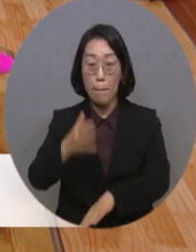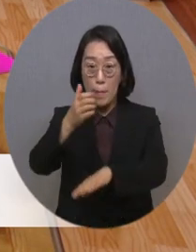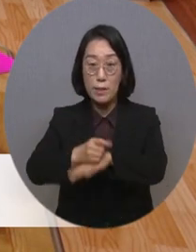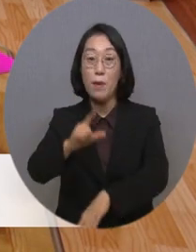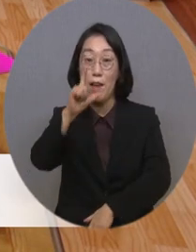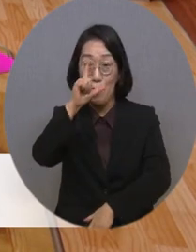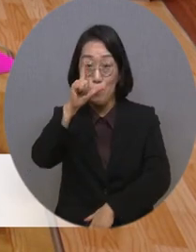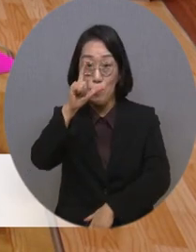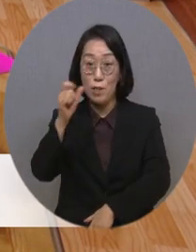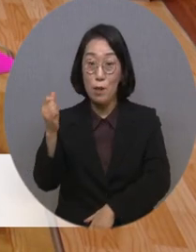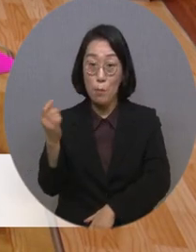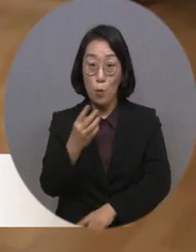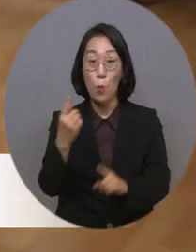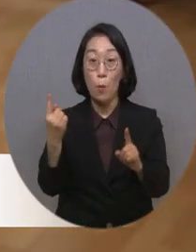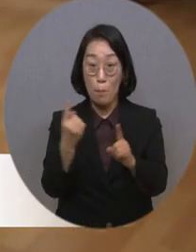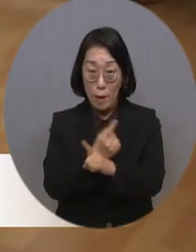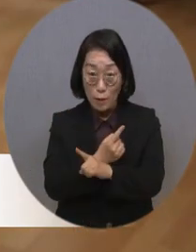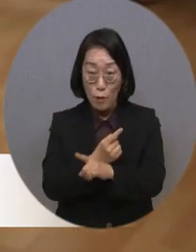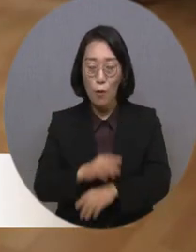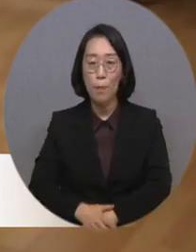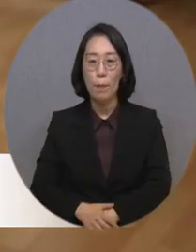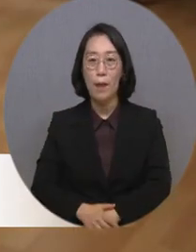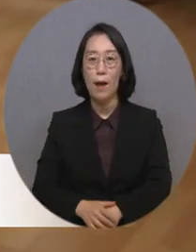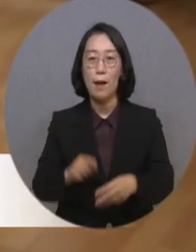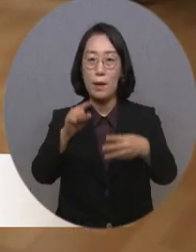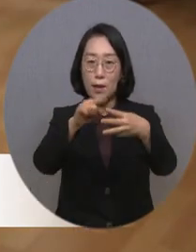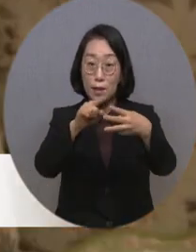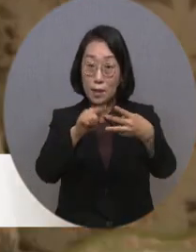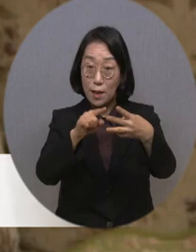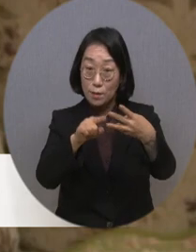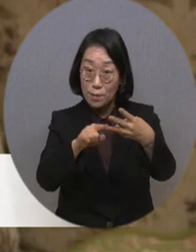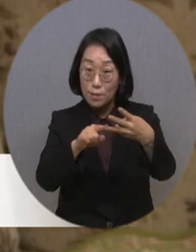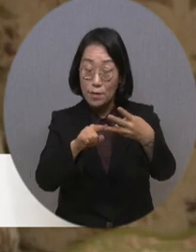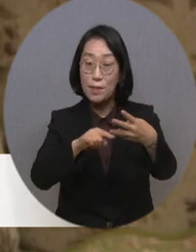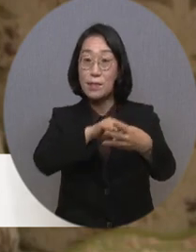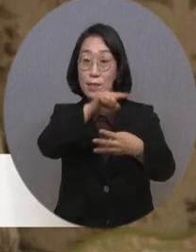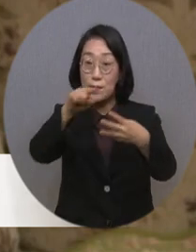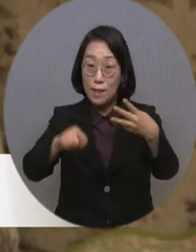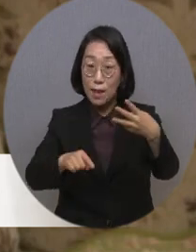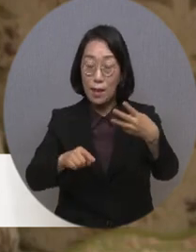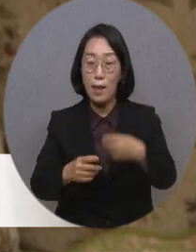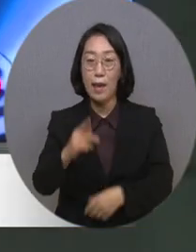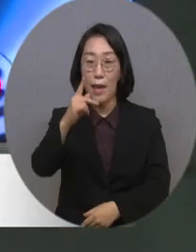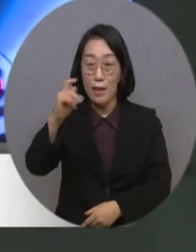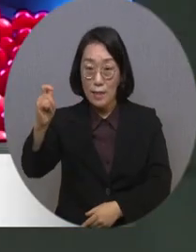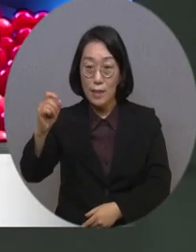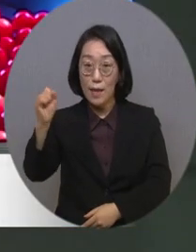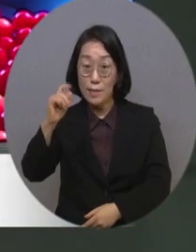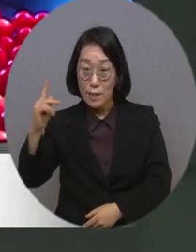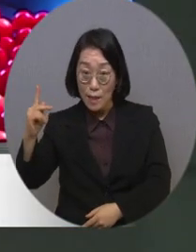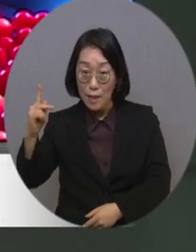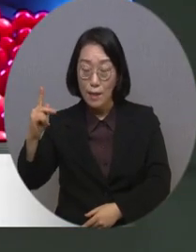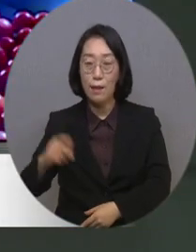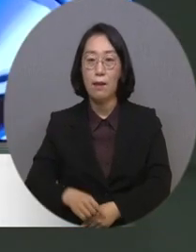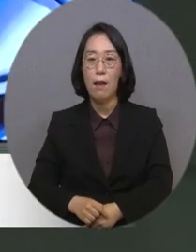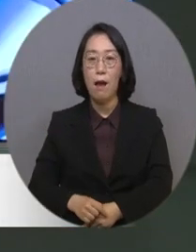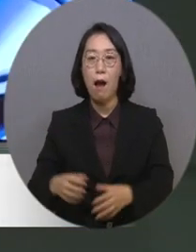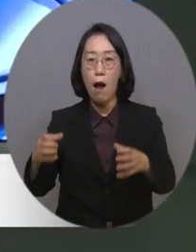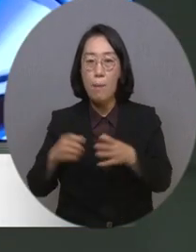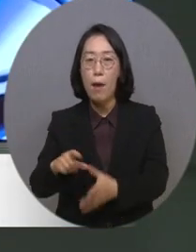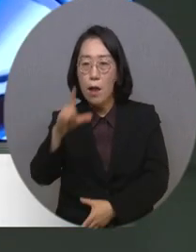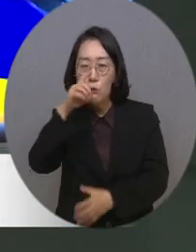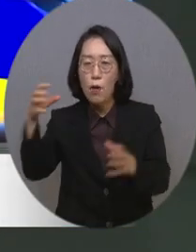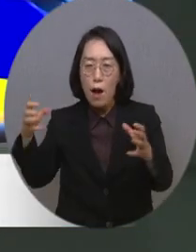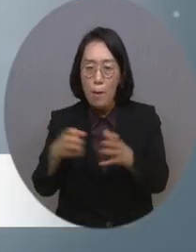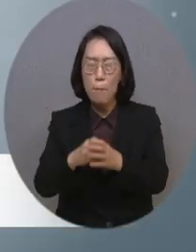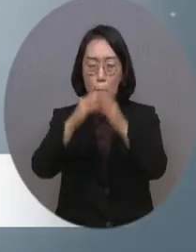유플러스 채널번호 변경으로 앞서 채널 변호를 변경한 KT 지니tv와 SK btv를 포함한